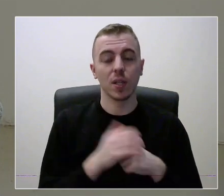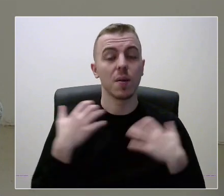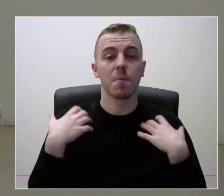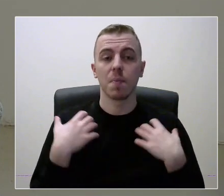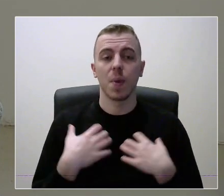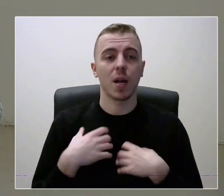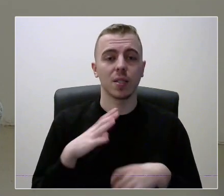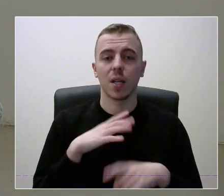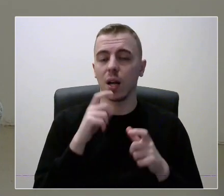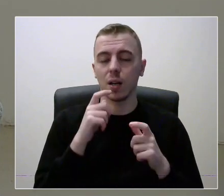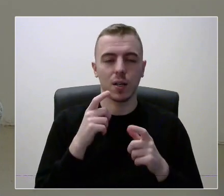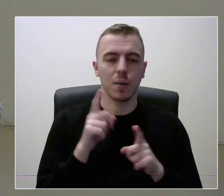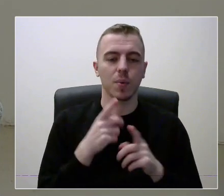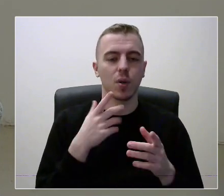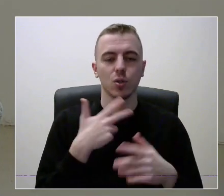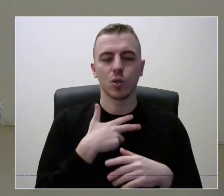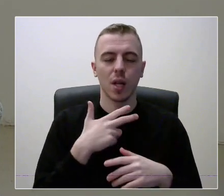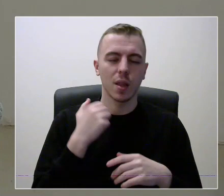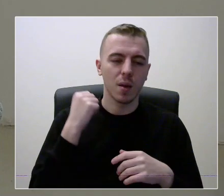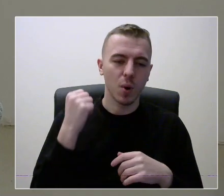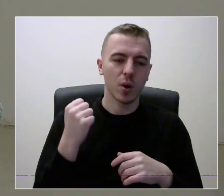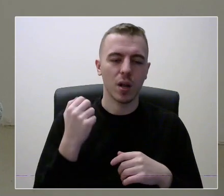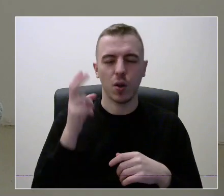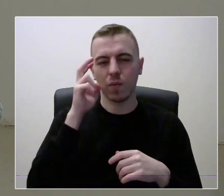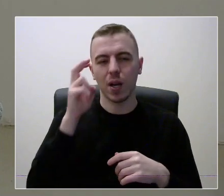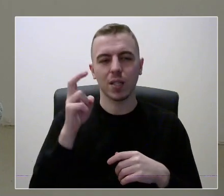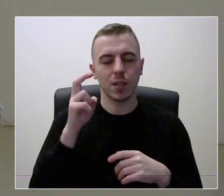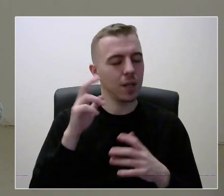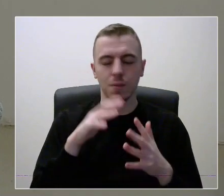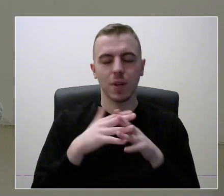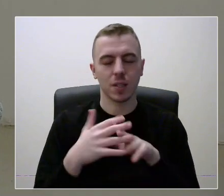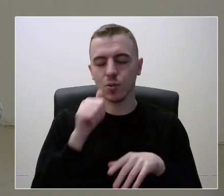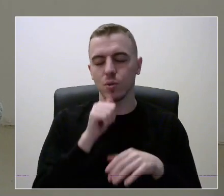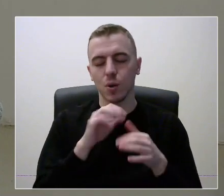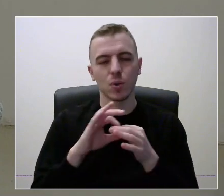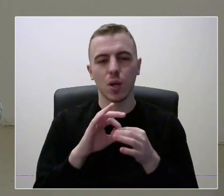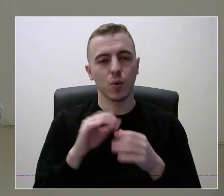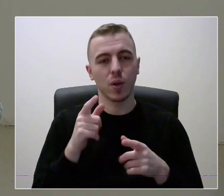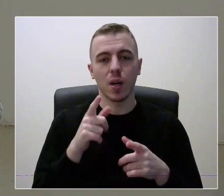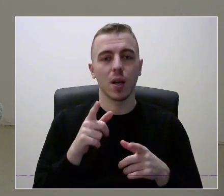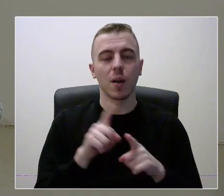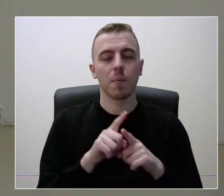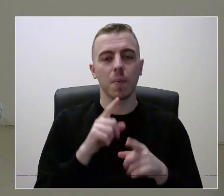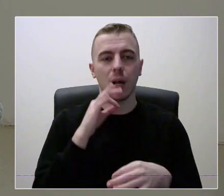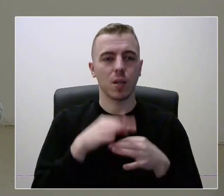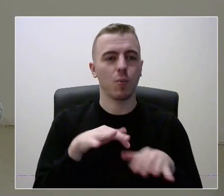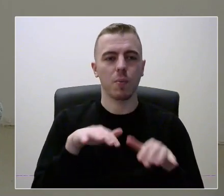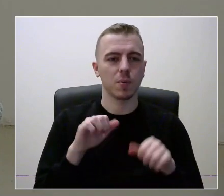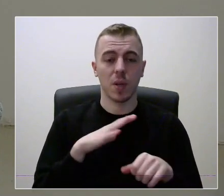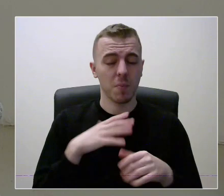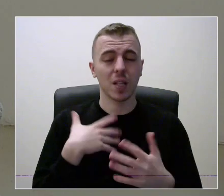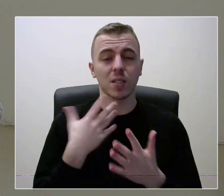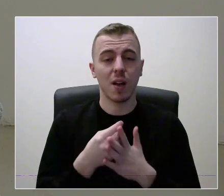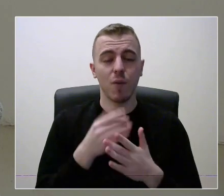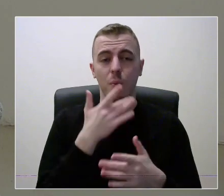atsakyti nei už socialdemokratų, nei už valstiečių žaliųjų sąjungą. Tai yra, kiekvienas mes atsakome už savo, reiškia, partijos, reiškia,